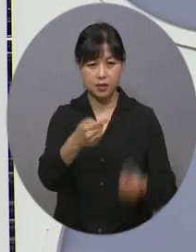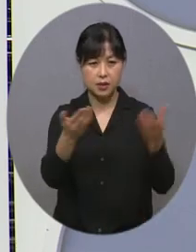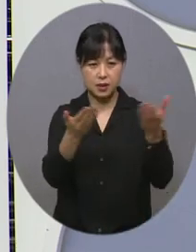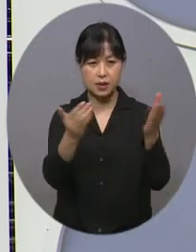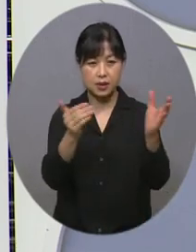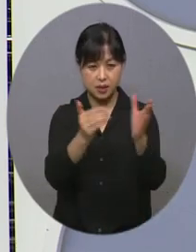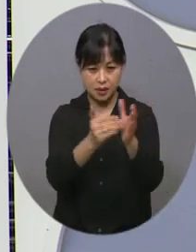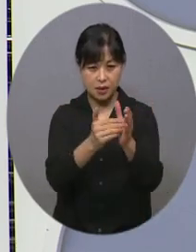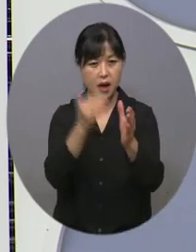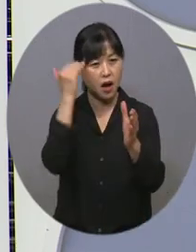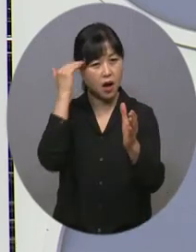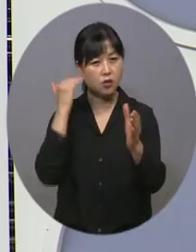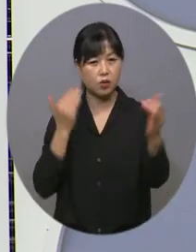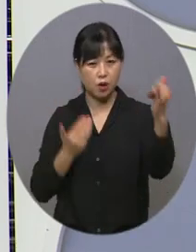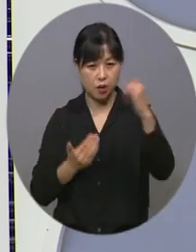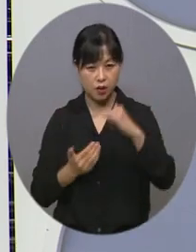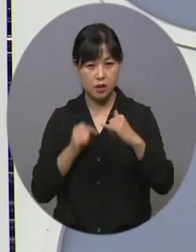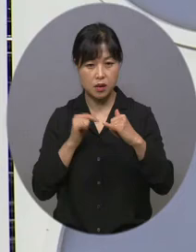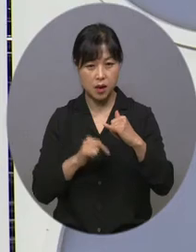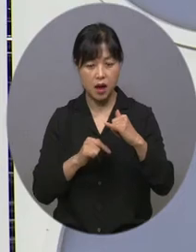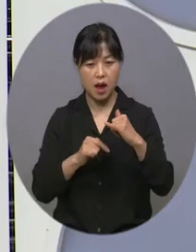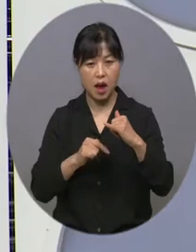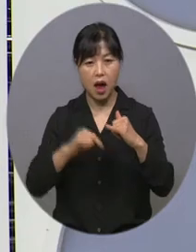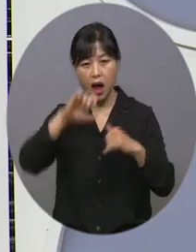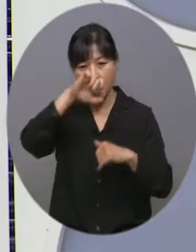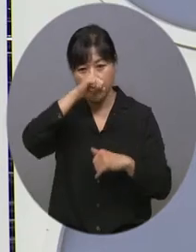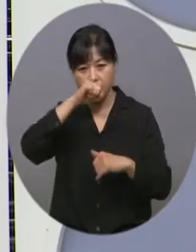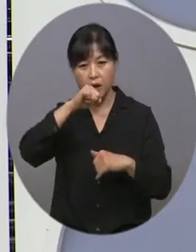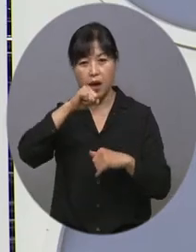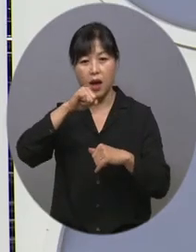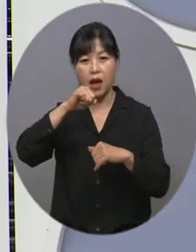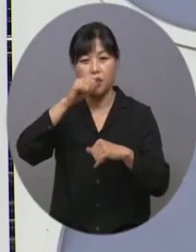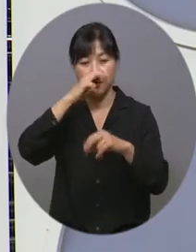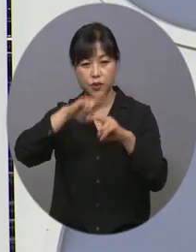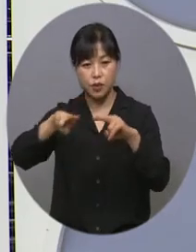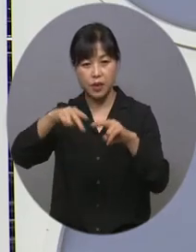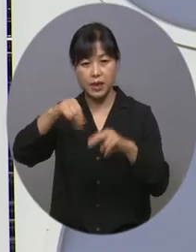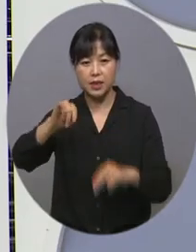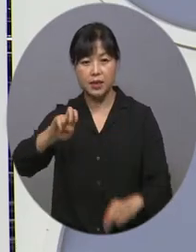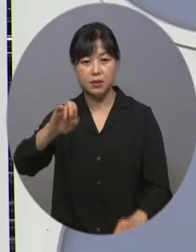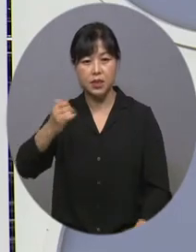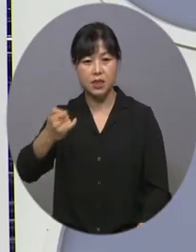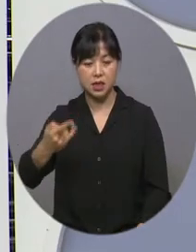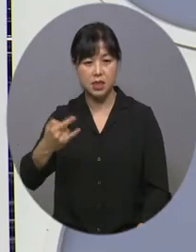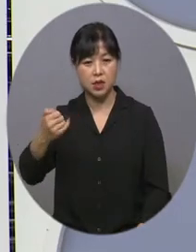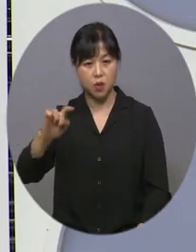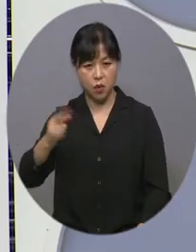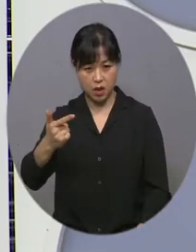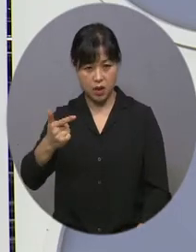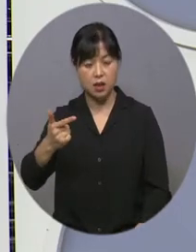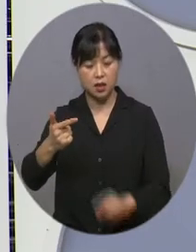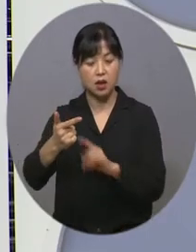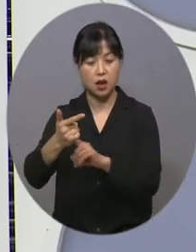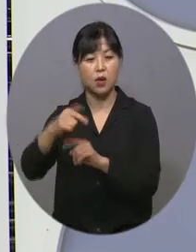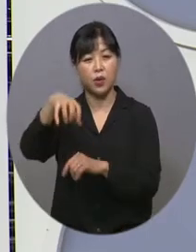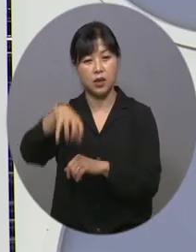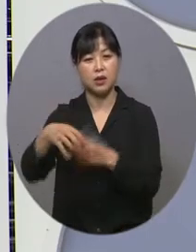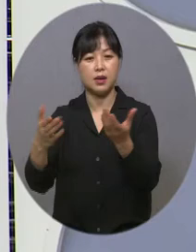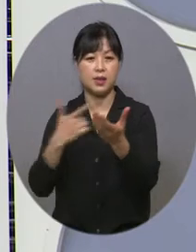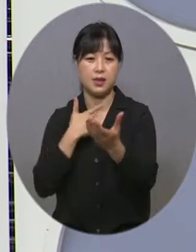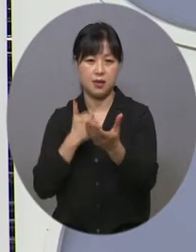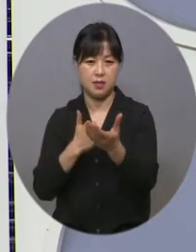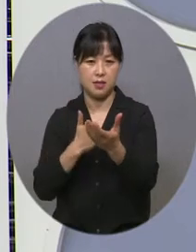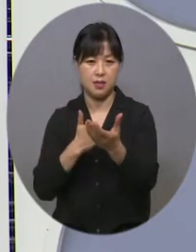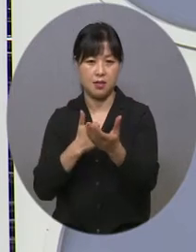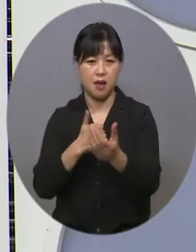마치고 들어오면서 이제 아프리카 중동국 심의관을 했습니다. 본부에서. 아, 네. 그러다 보니까 이제 자연스럽게 아프리카 지역과 중동 지역을